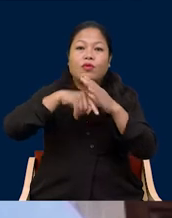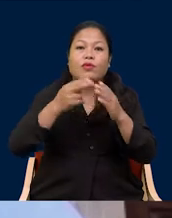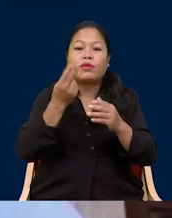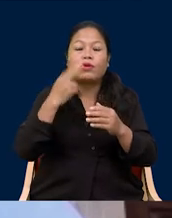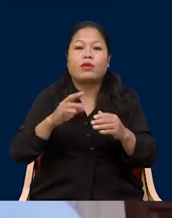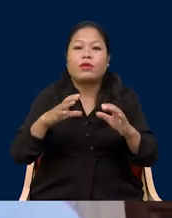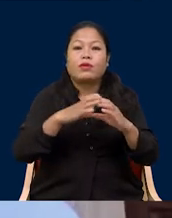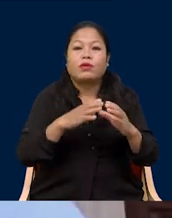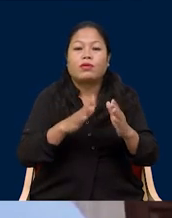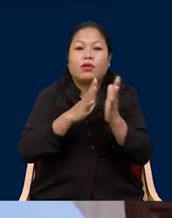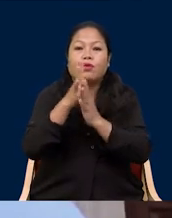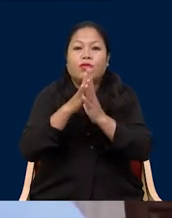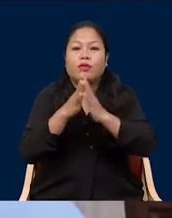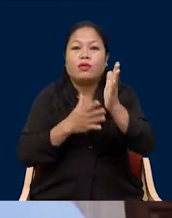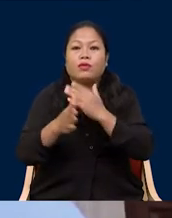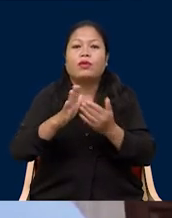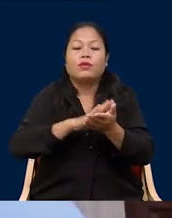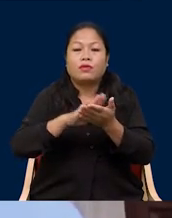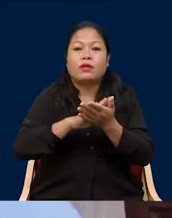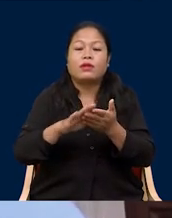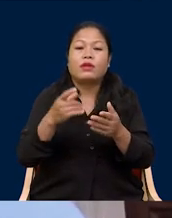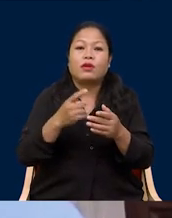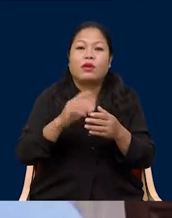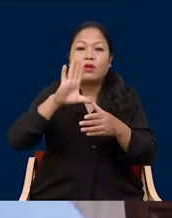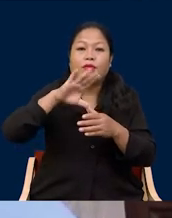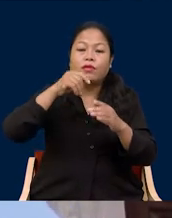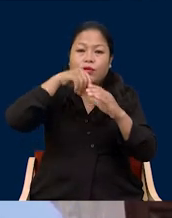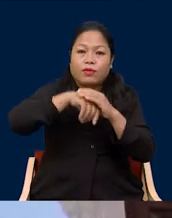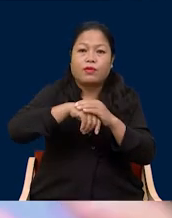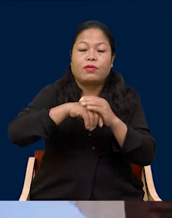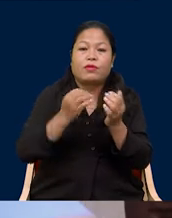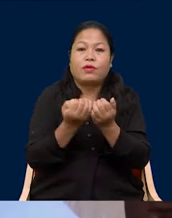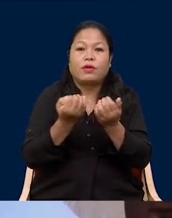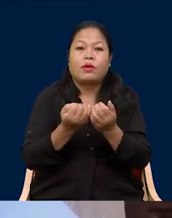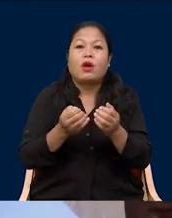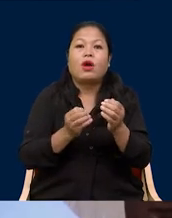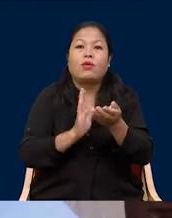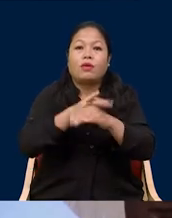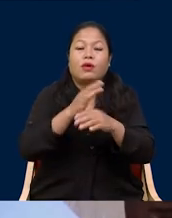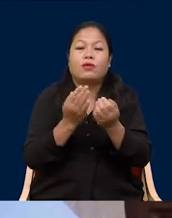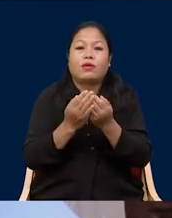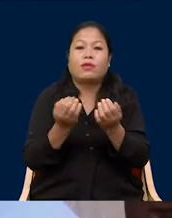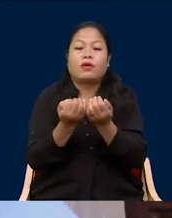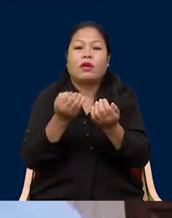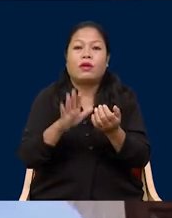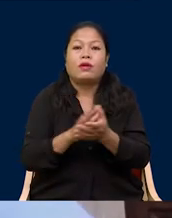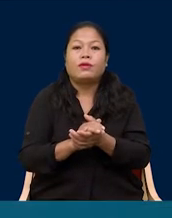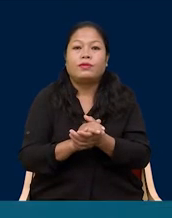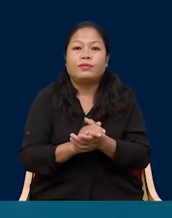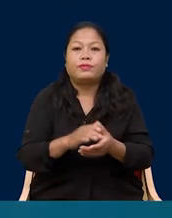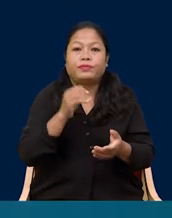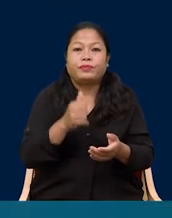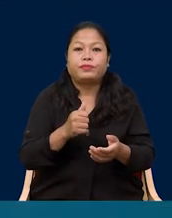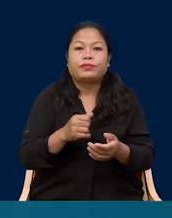रोप्नेहरू पनि गरेको थियो होइन सामुदायिक वनमा गएर बिस्तार रुख रोप्ने त्यसले गर्दा सामुदायिक वनहरूमा पनि रुखहरू बढ्ने क्रमहरू पनि हामीले गर्न